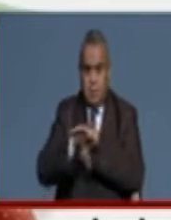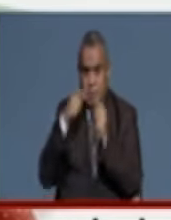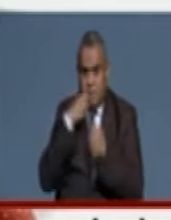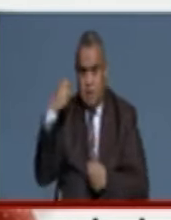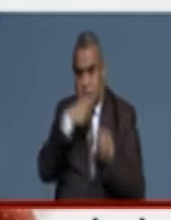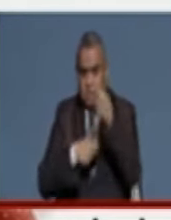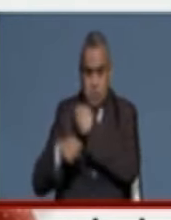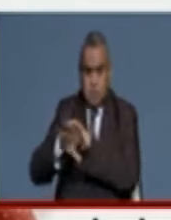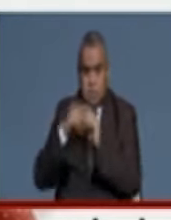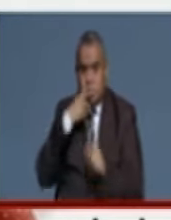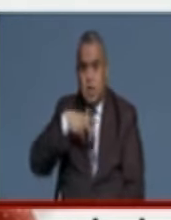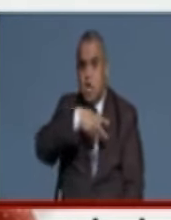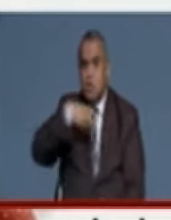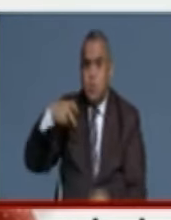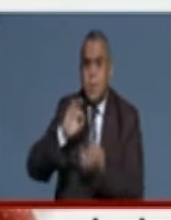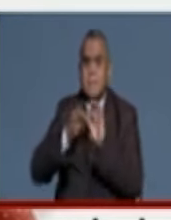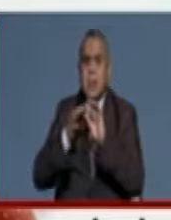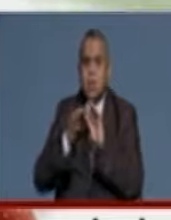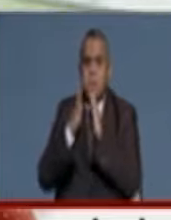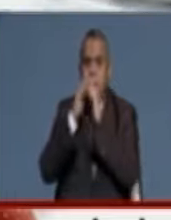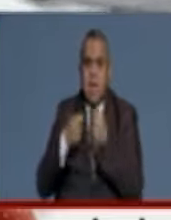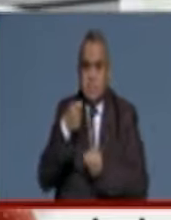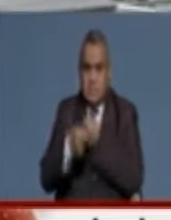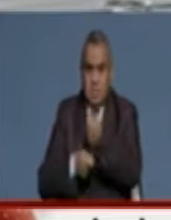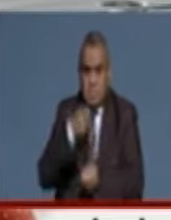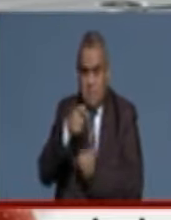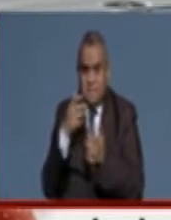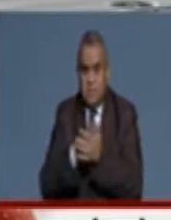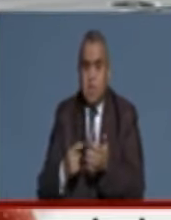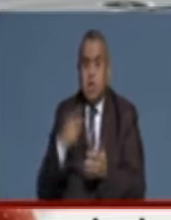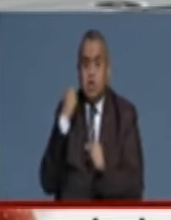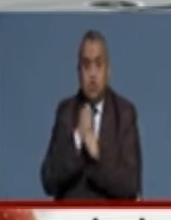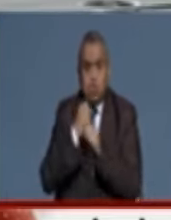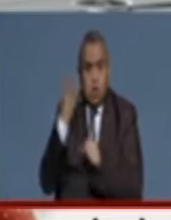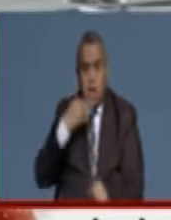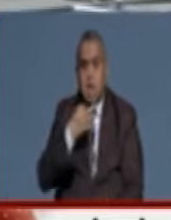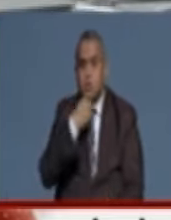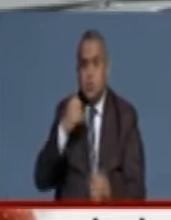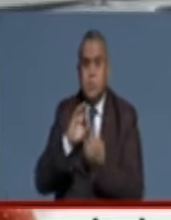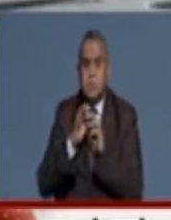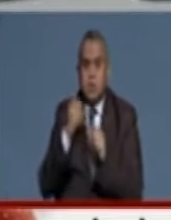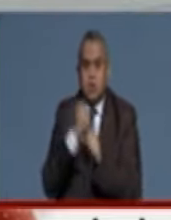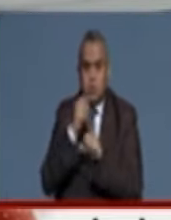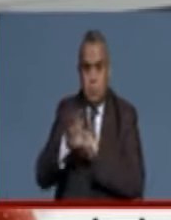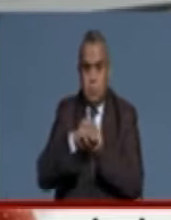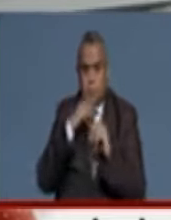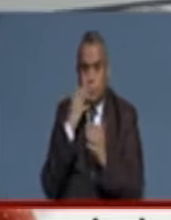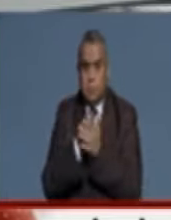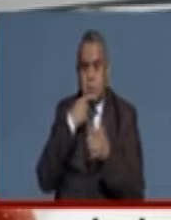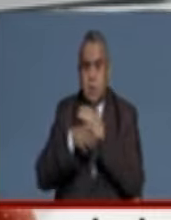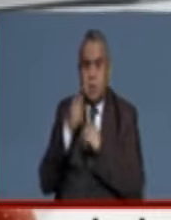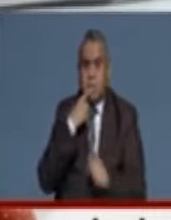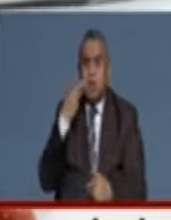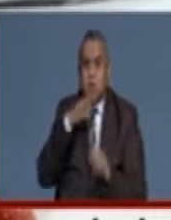المصنع 800 مليون جنيه مصري، والمصنع بيوفر 300 فرصة عمل، وتبلغ طاقته الإنتاجية 150 طن شهريا